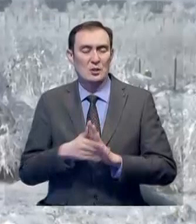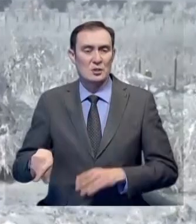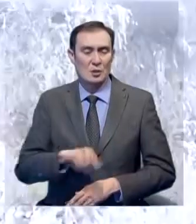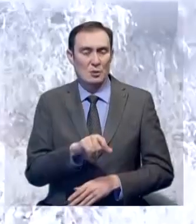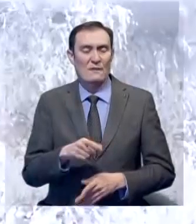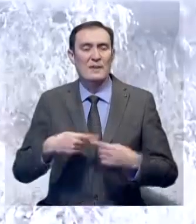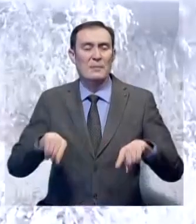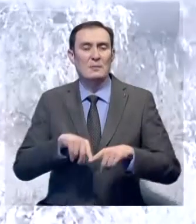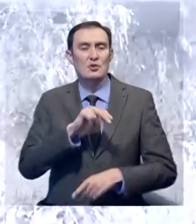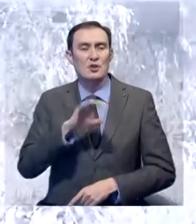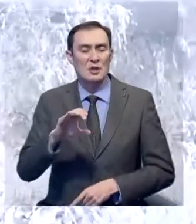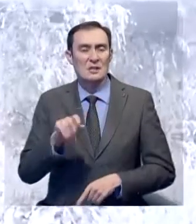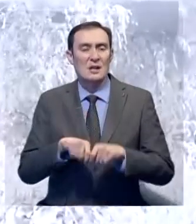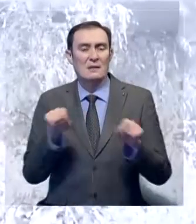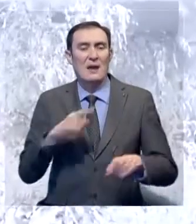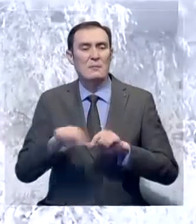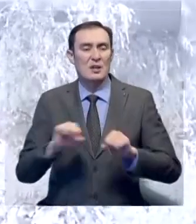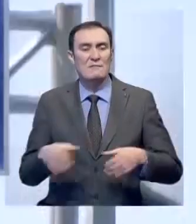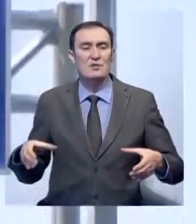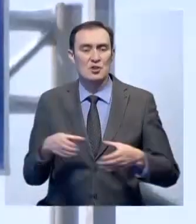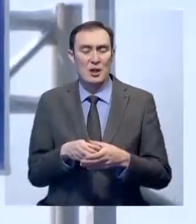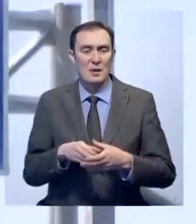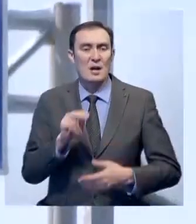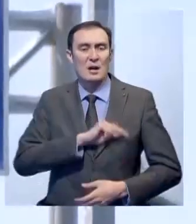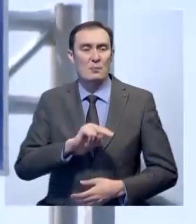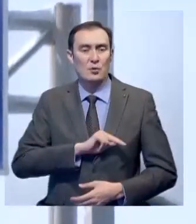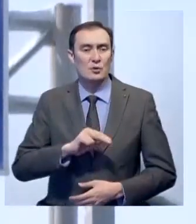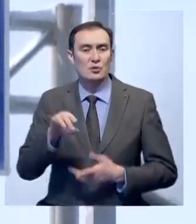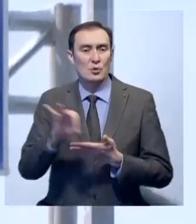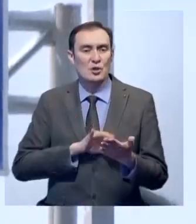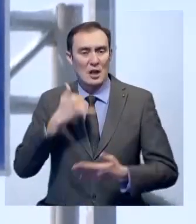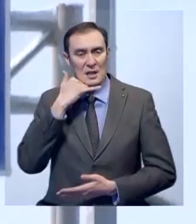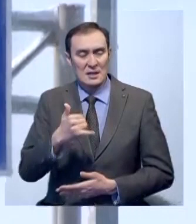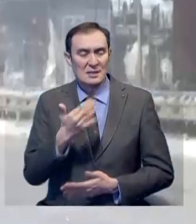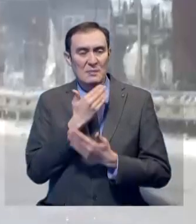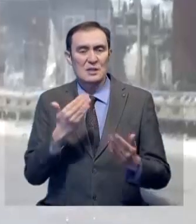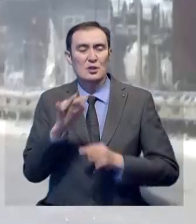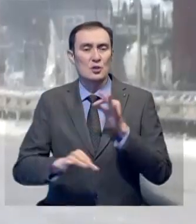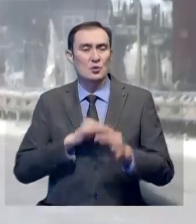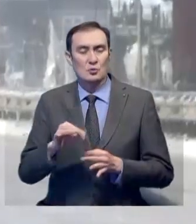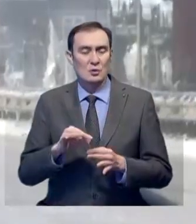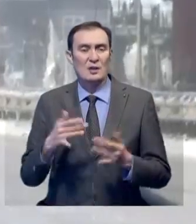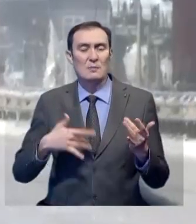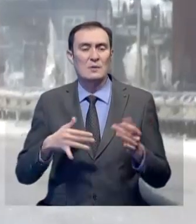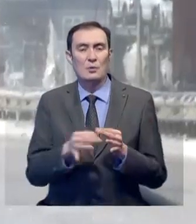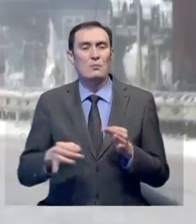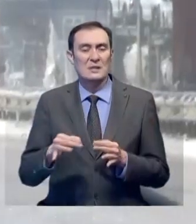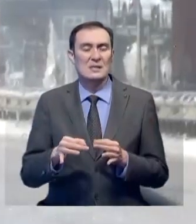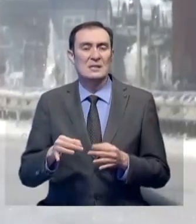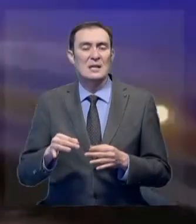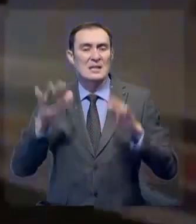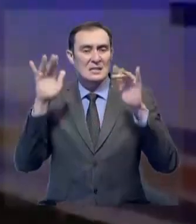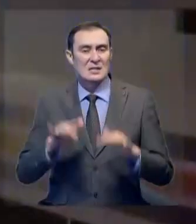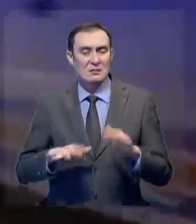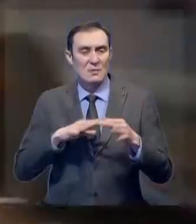дорогах в департаменте ПЧС развернули оперативный штаб. Работает горячая линия. За прошедшие сутки с трасс Жамбылской области и снежного